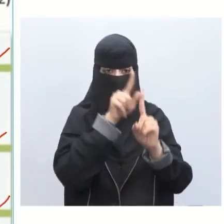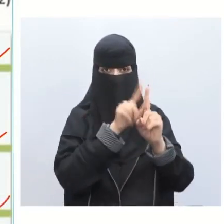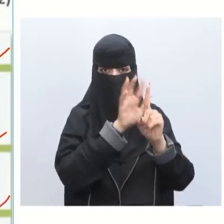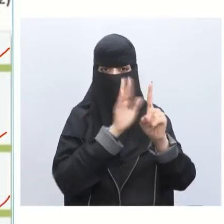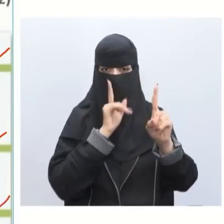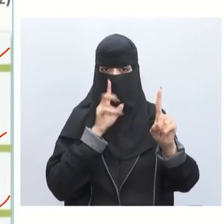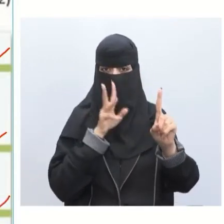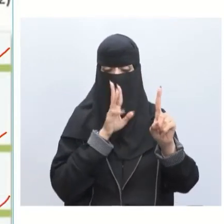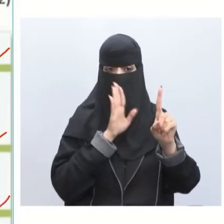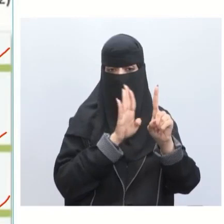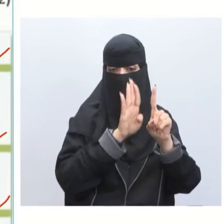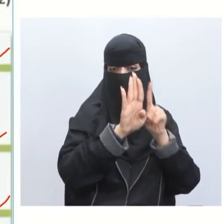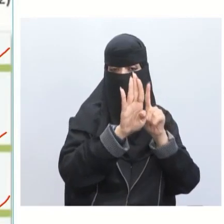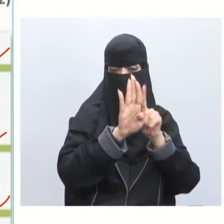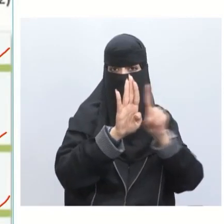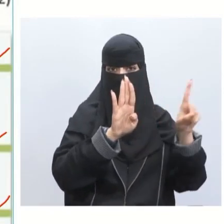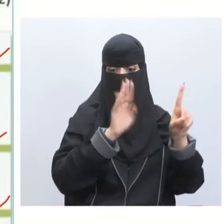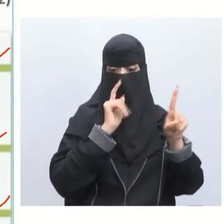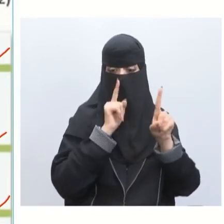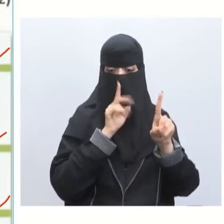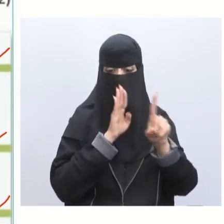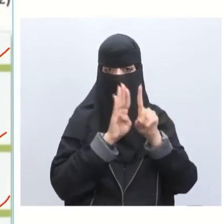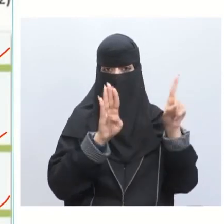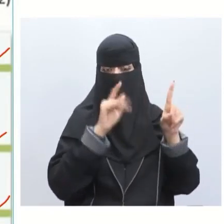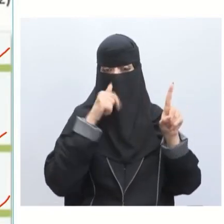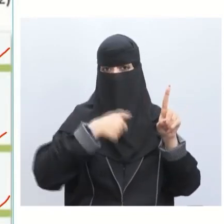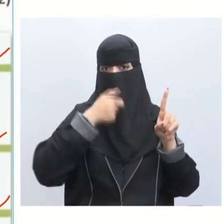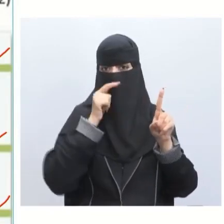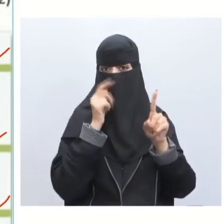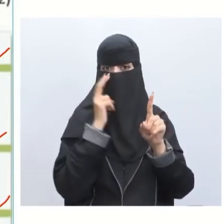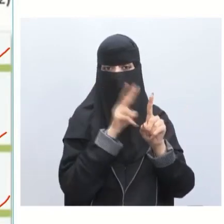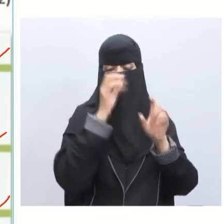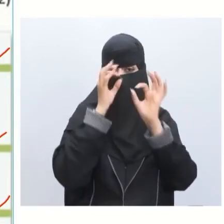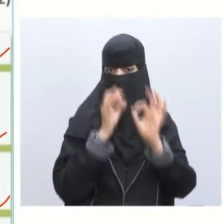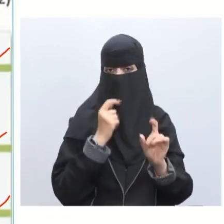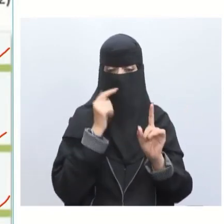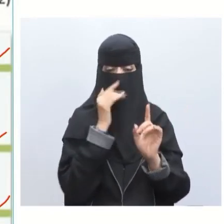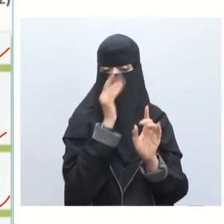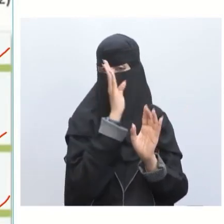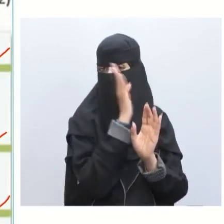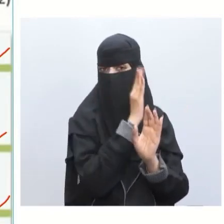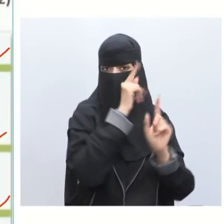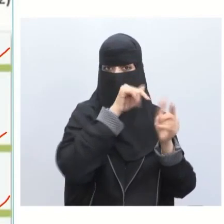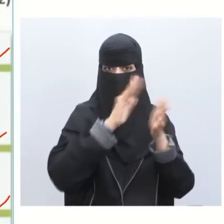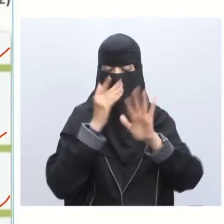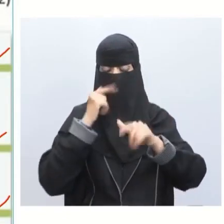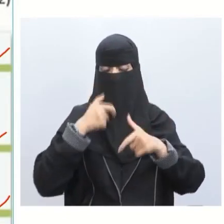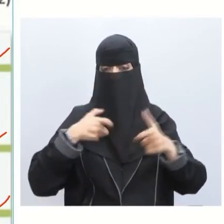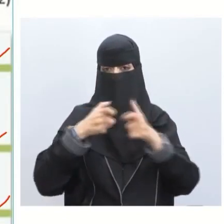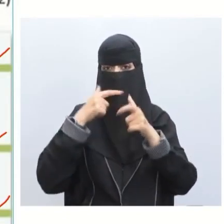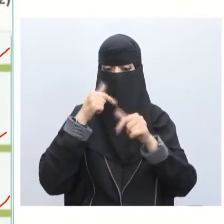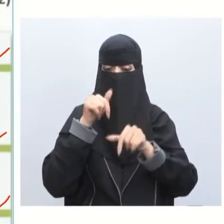استبعاد او عزل شخص ما بشكل متعمد من بعض الانشطه